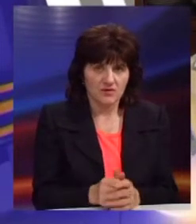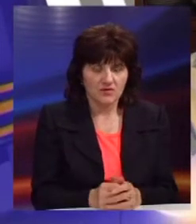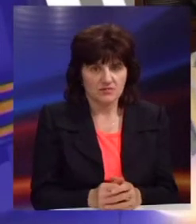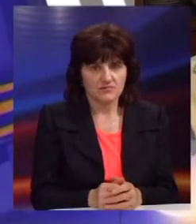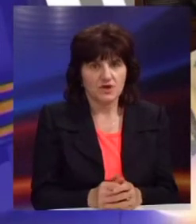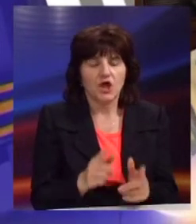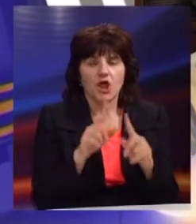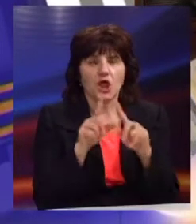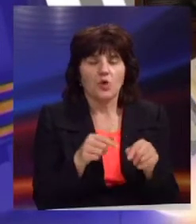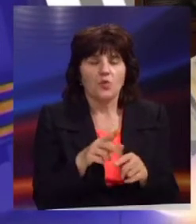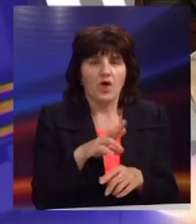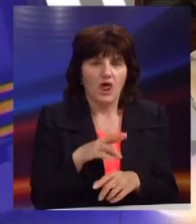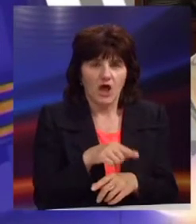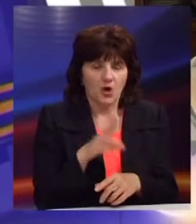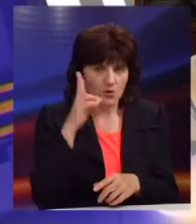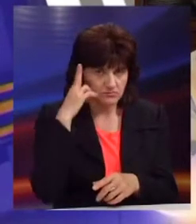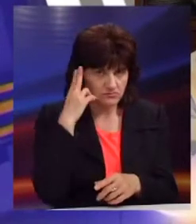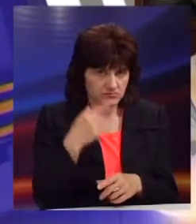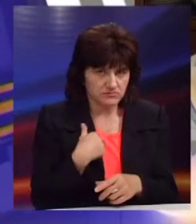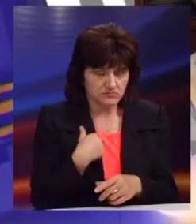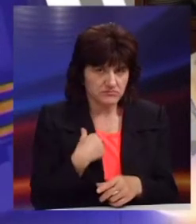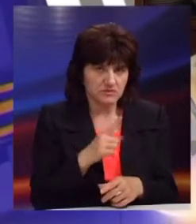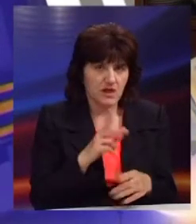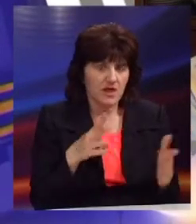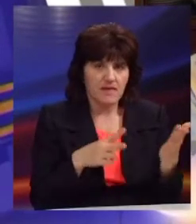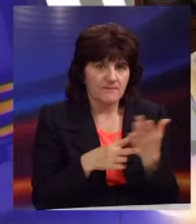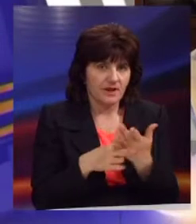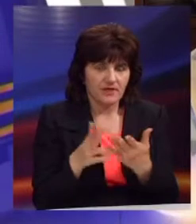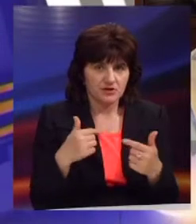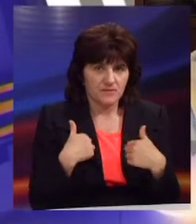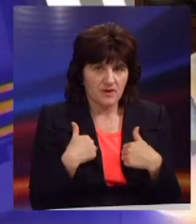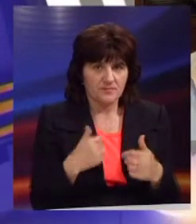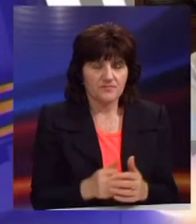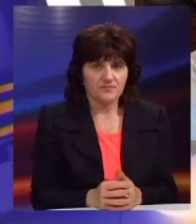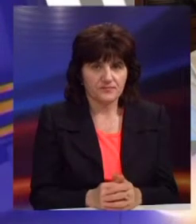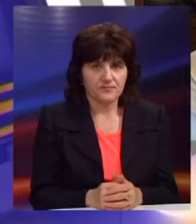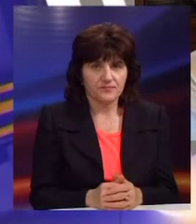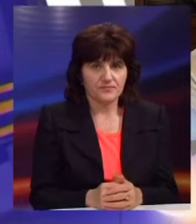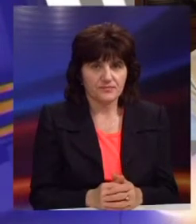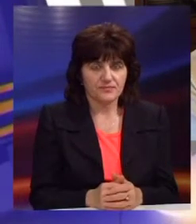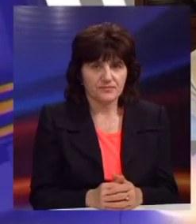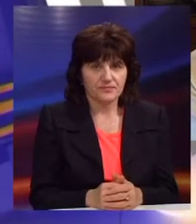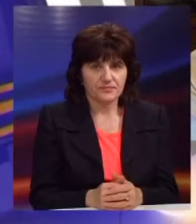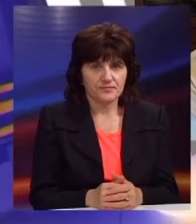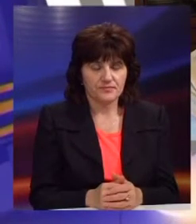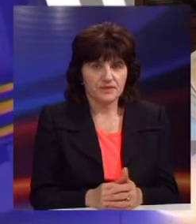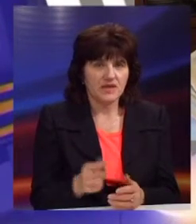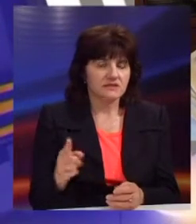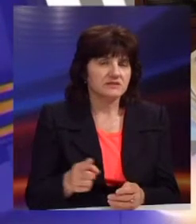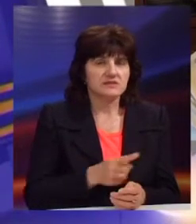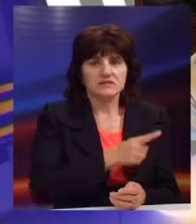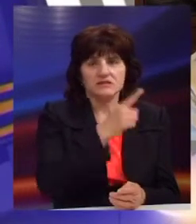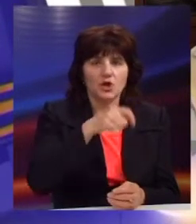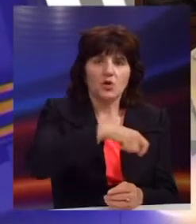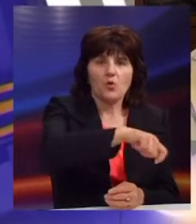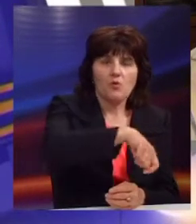ja volim Jueko i to ne može niko da me spreči ili to je to. I onda tako po